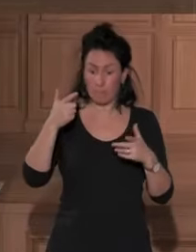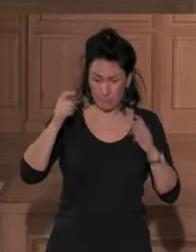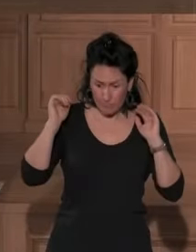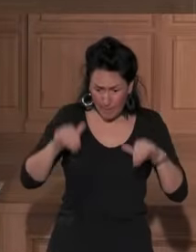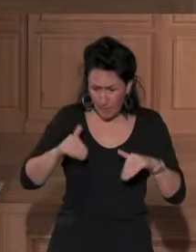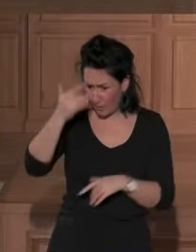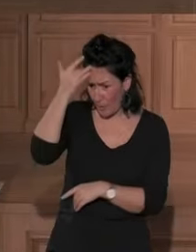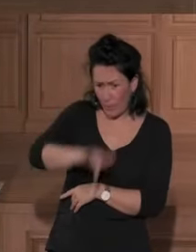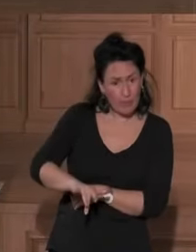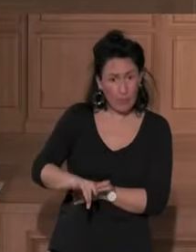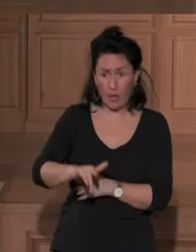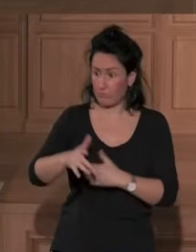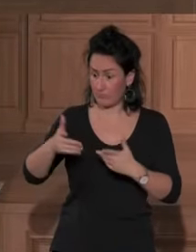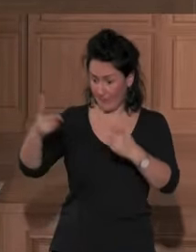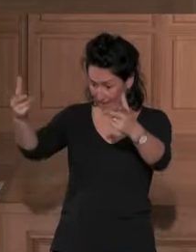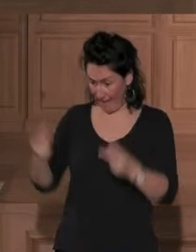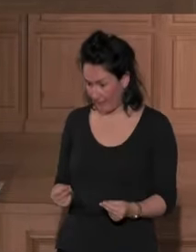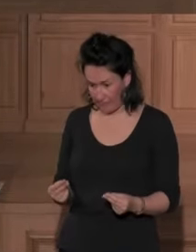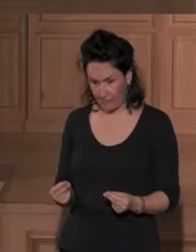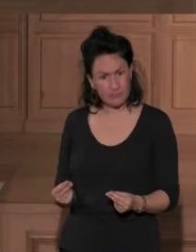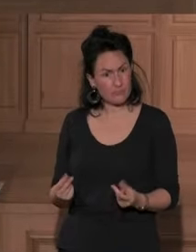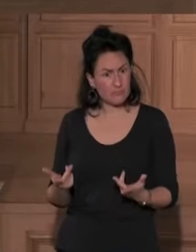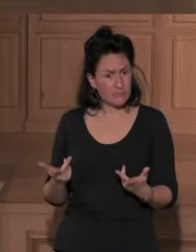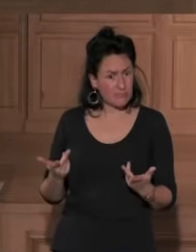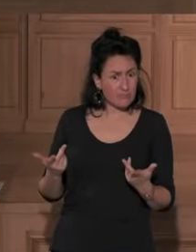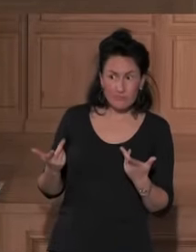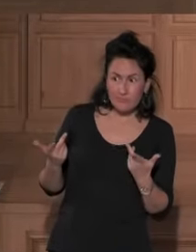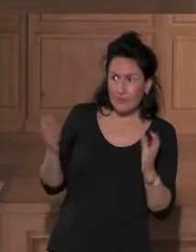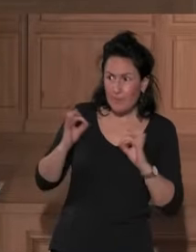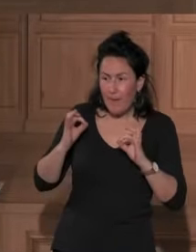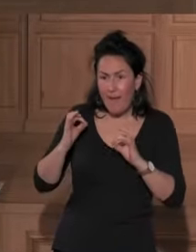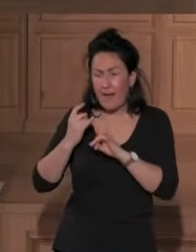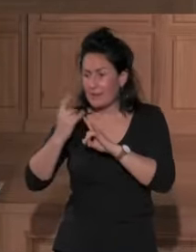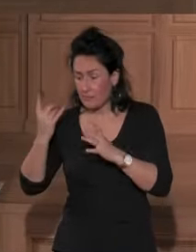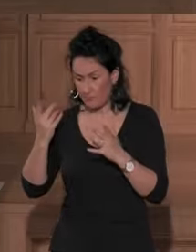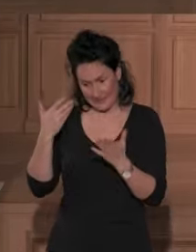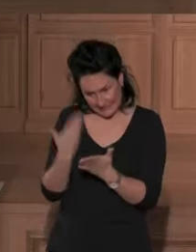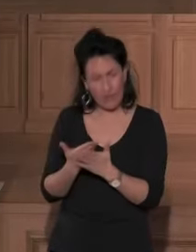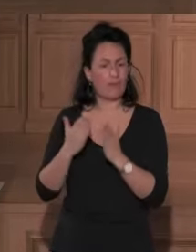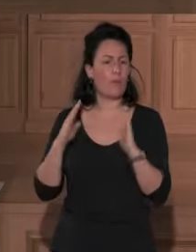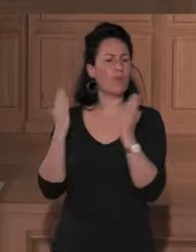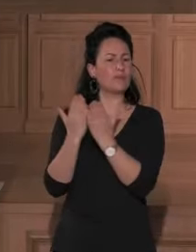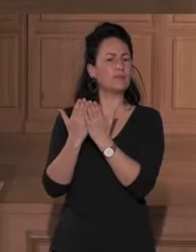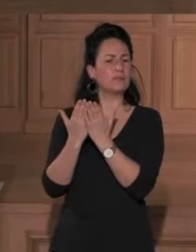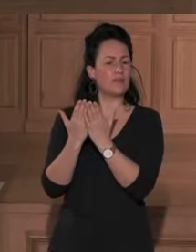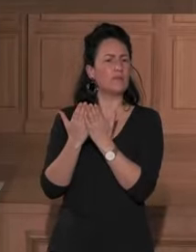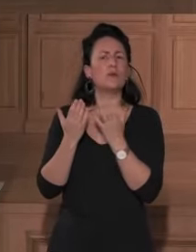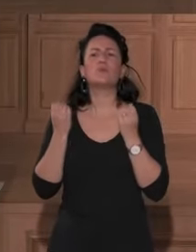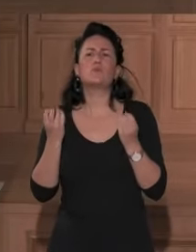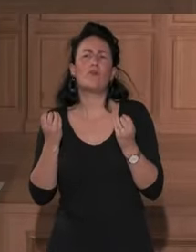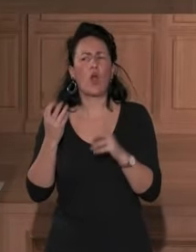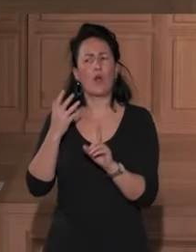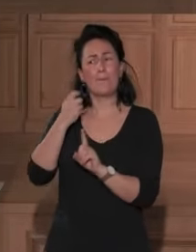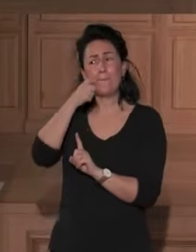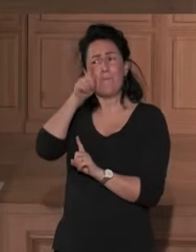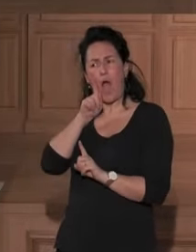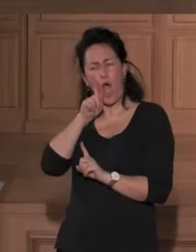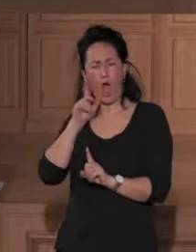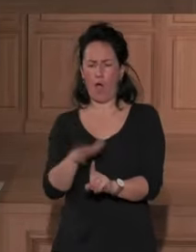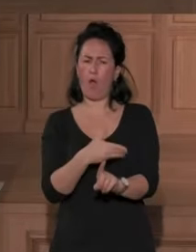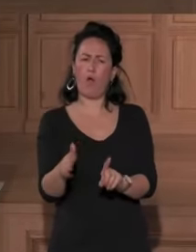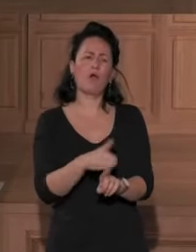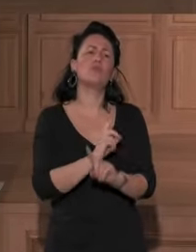vaccination, sans valise, sans rien du tout. Et ça, c'est de l'autisme. Ben, c'est pas... Les parents sont souvent pas maltraitants, attention.